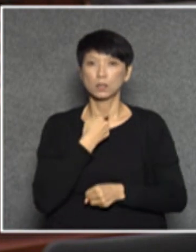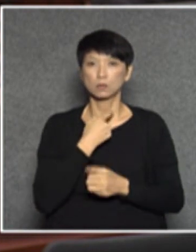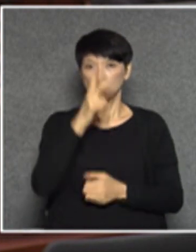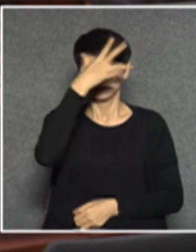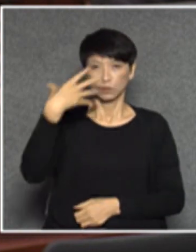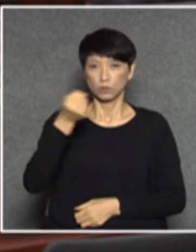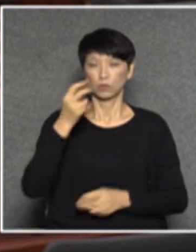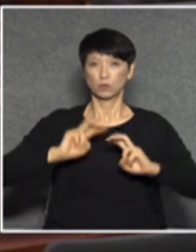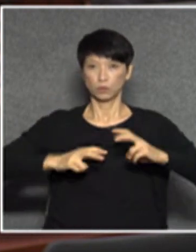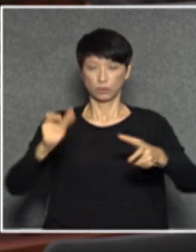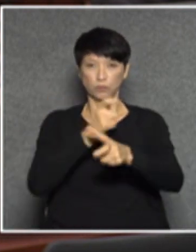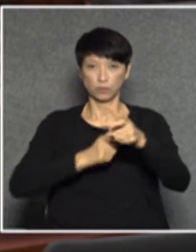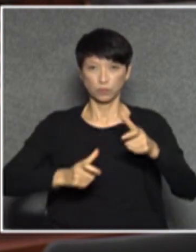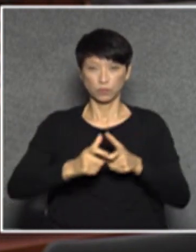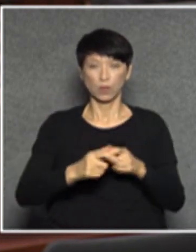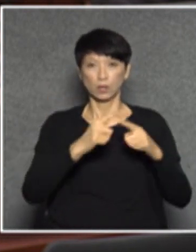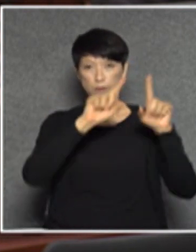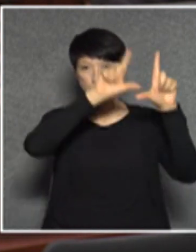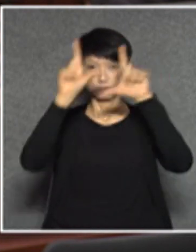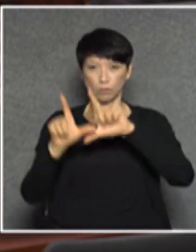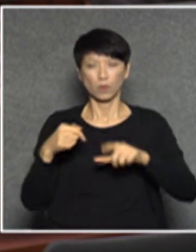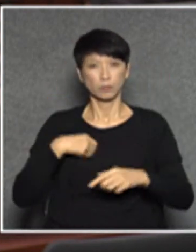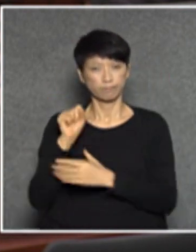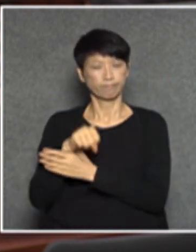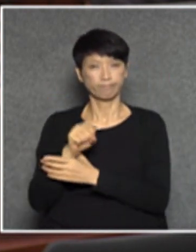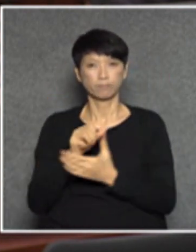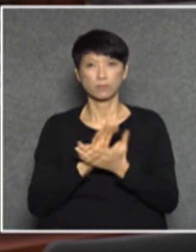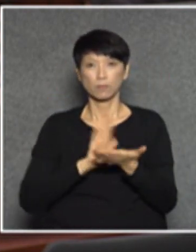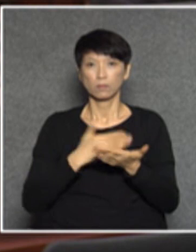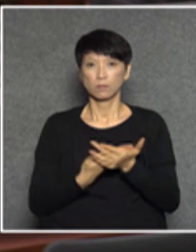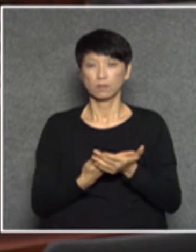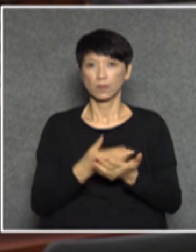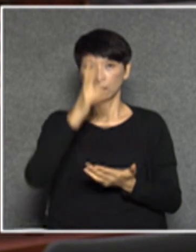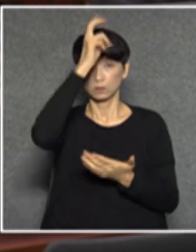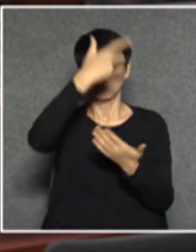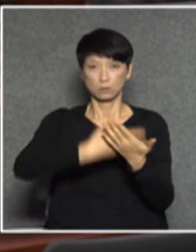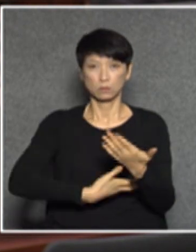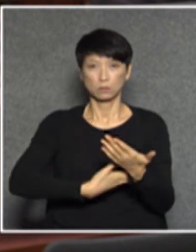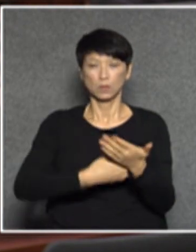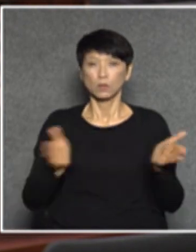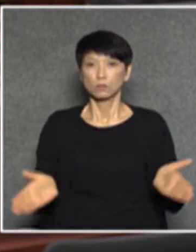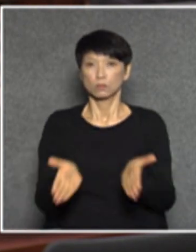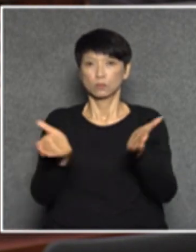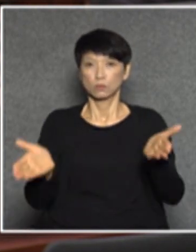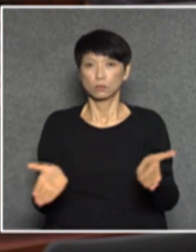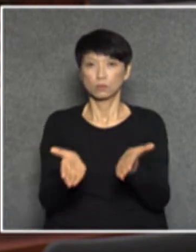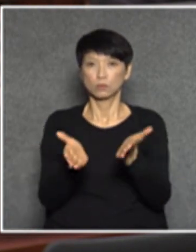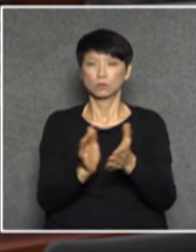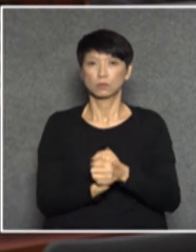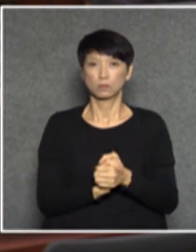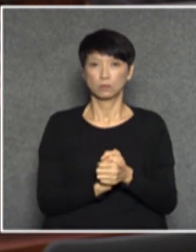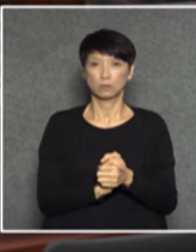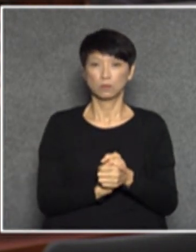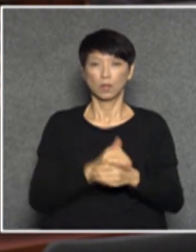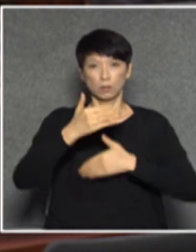展經濟和改善民生，我們是認同的，但是要令到政策得以推動施政暢